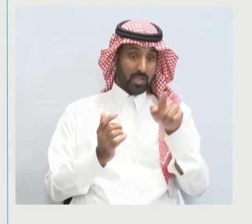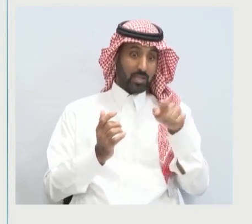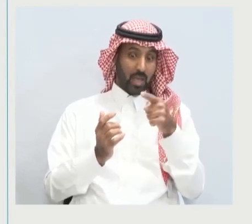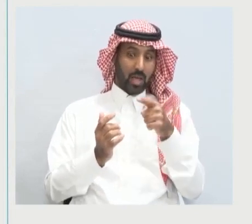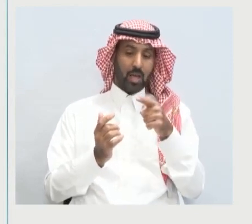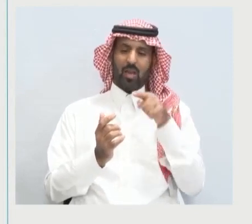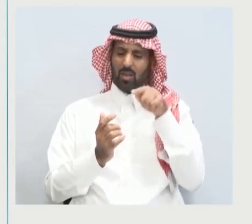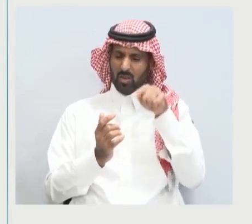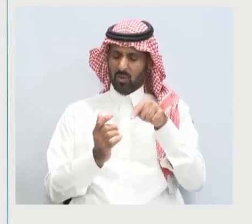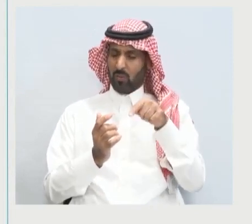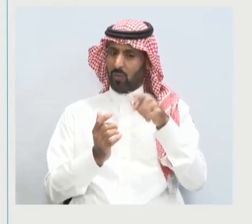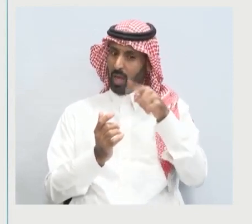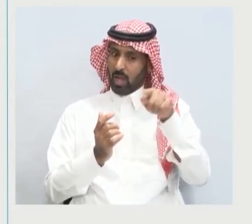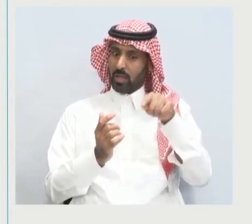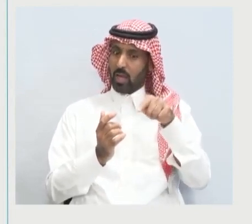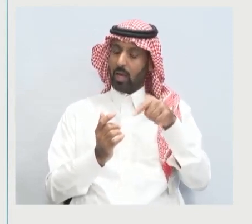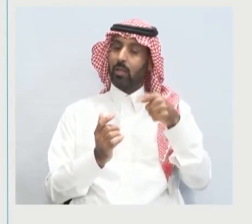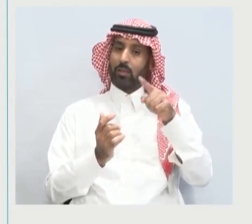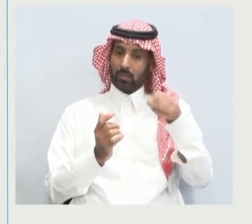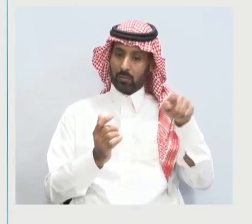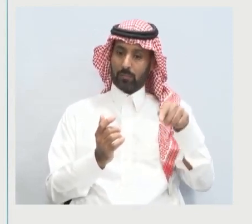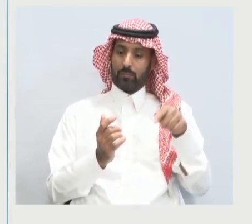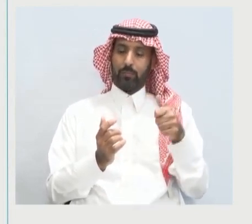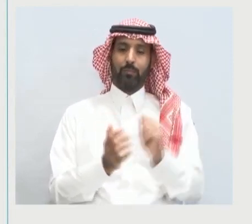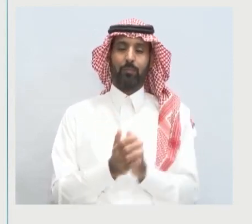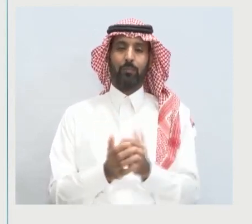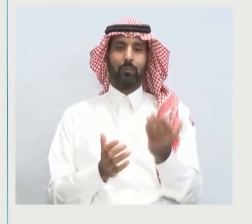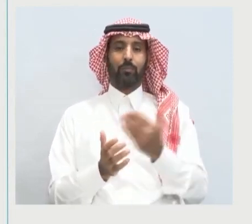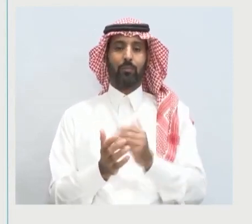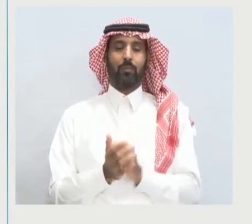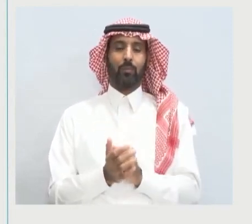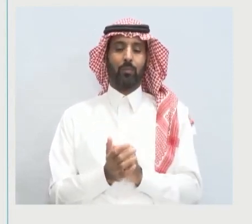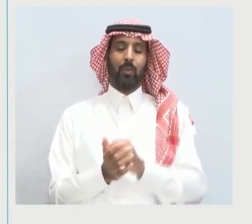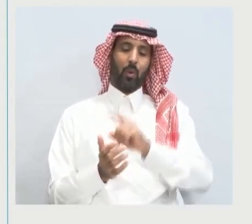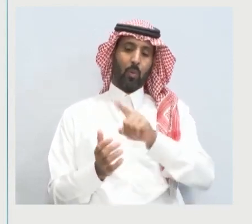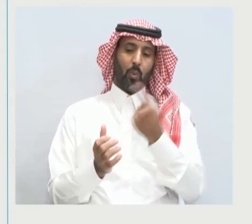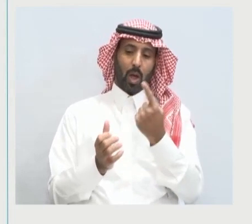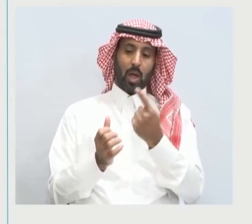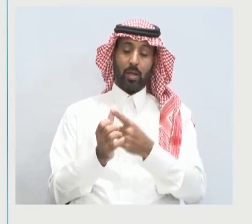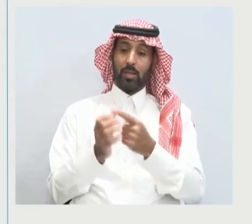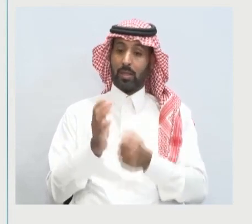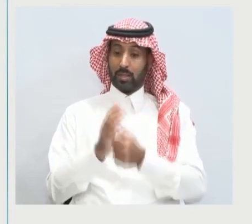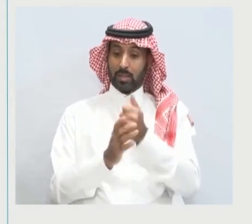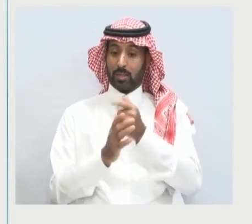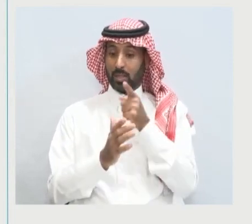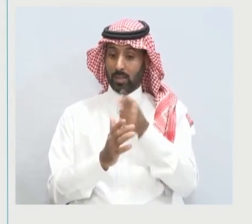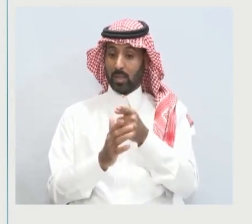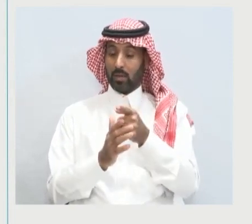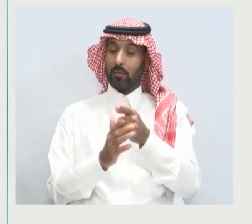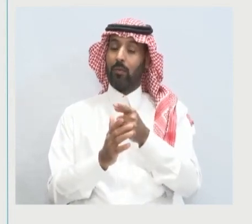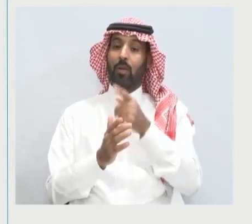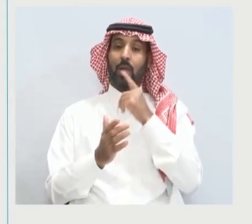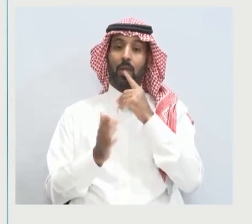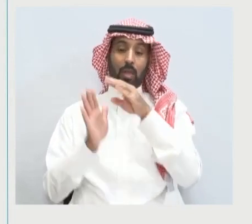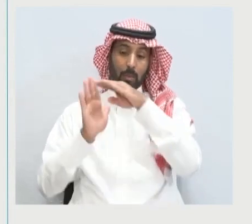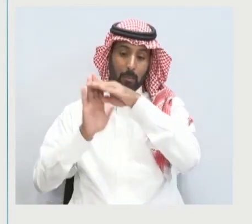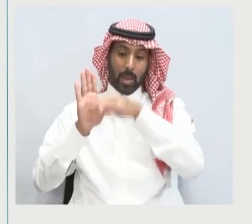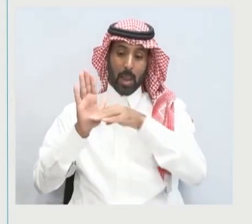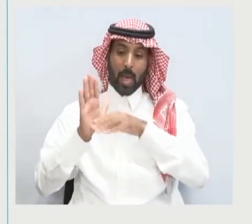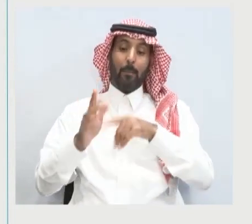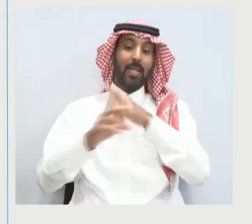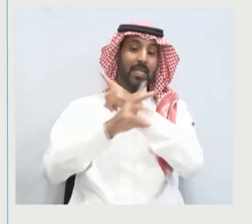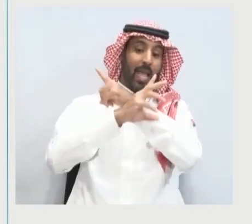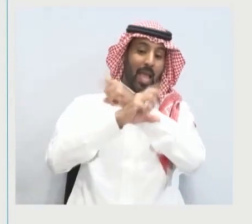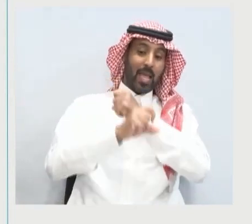كلمه خطا امام العباره الخاطئه فيما يلي اولا تستطيع في برنامج مايكروسوفت اكسل